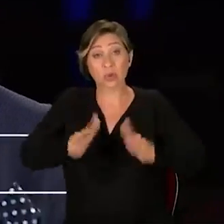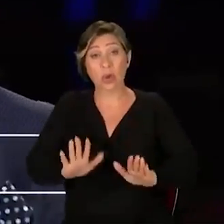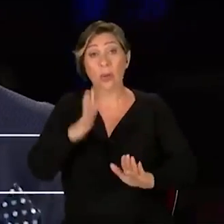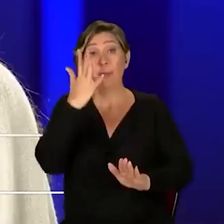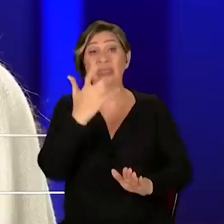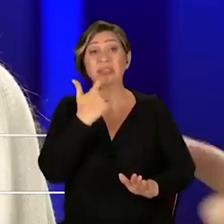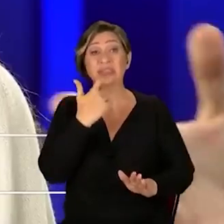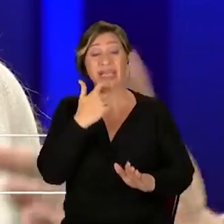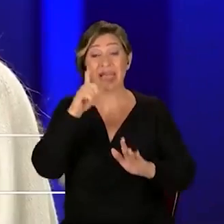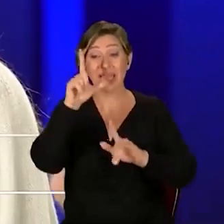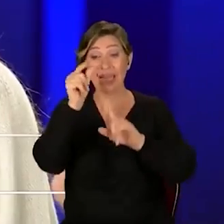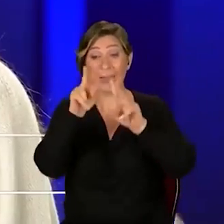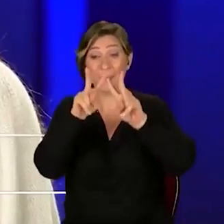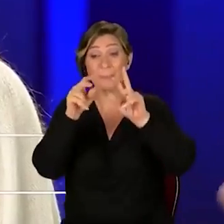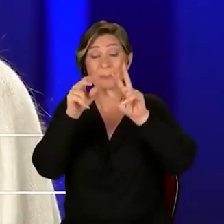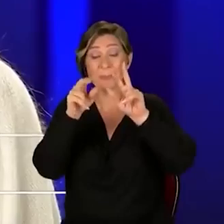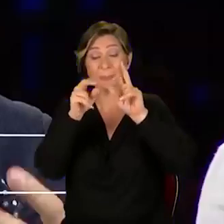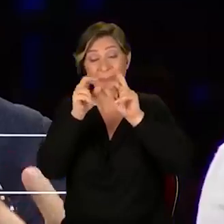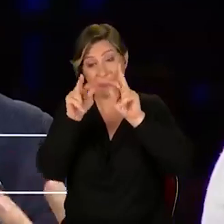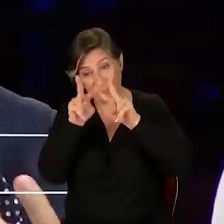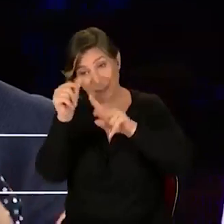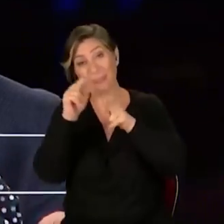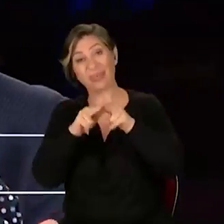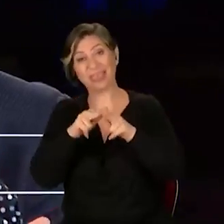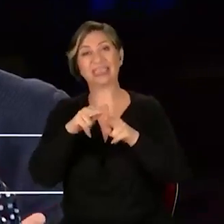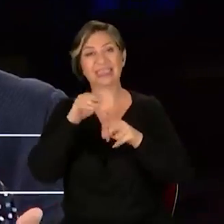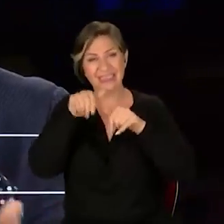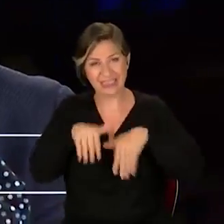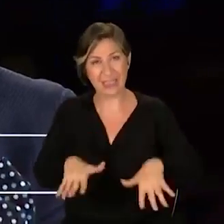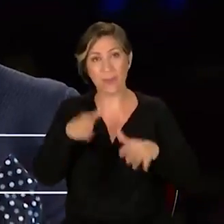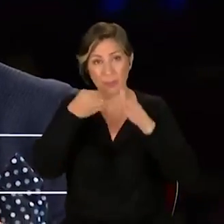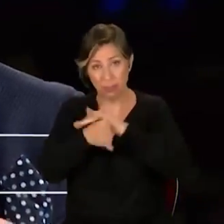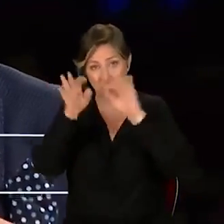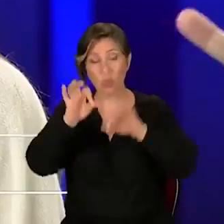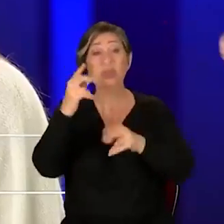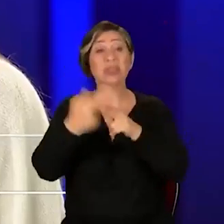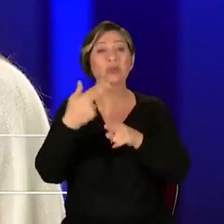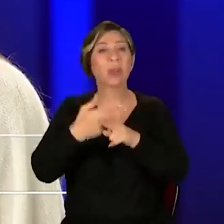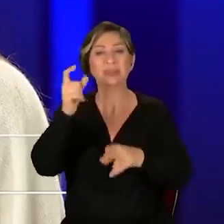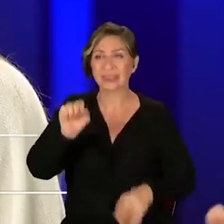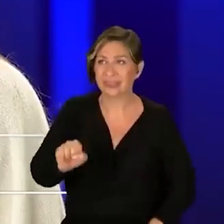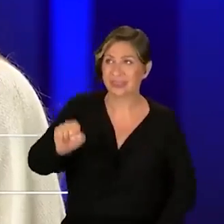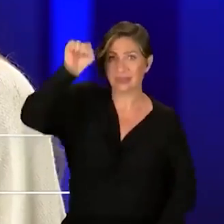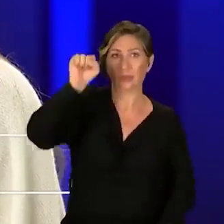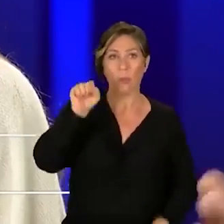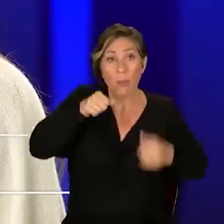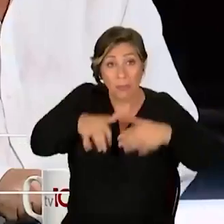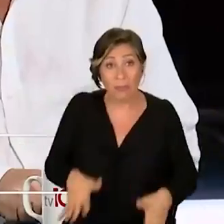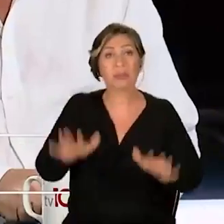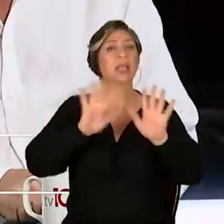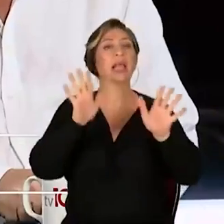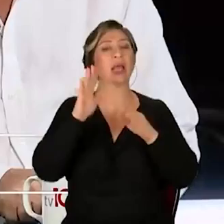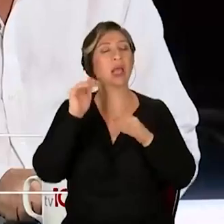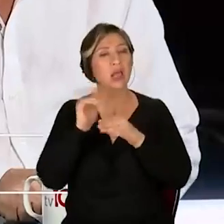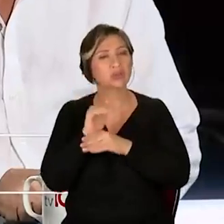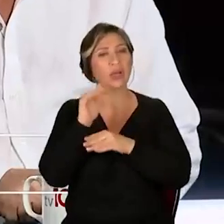5 yaşında limbik sisteminiz devreye giriyor. Bunlar da ama hep tecrübeyle. Yani bu hani sanki şarteli açılıyor gibi değil de onları yaşaya